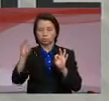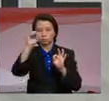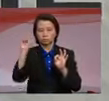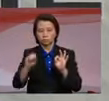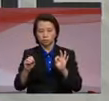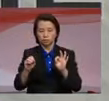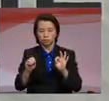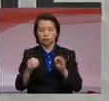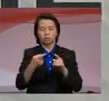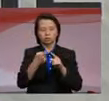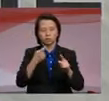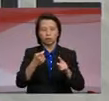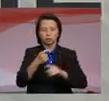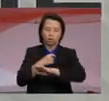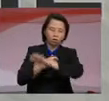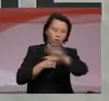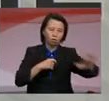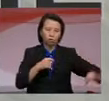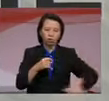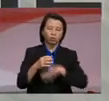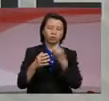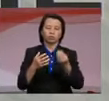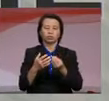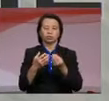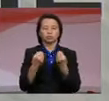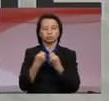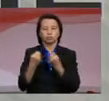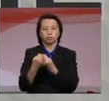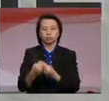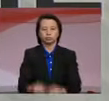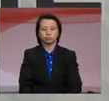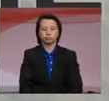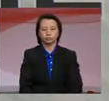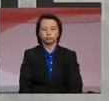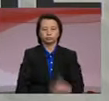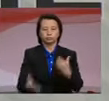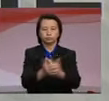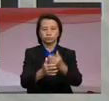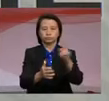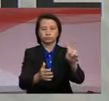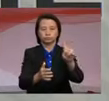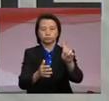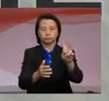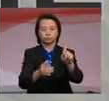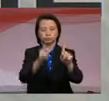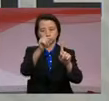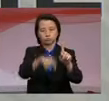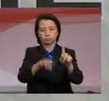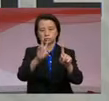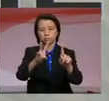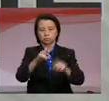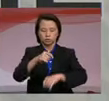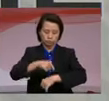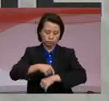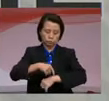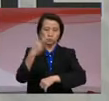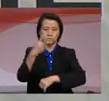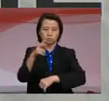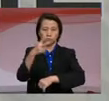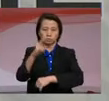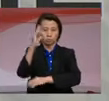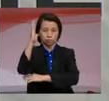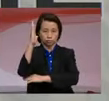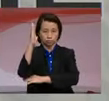97.1% daripada jumlah keseluruhan kes. Sehingga 21 Julai 2020 jam 12 tengah